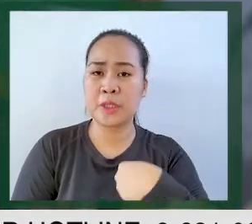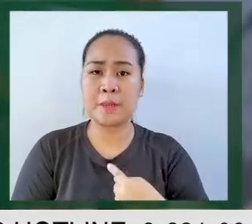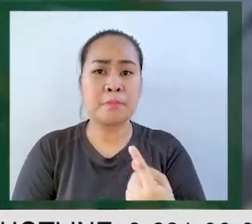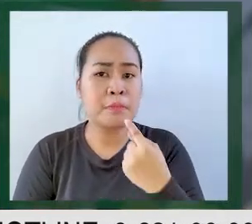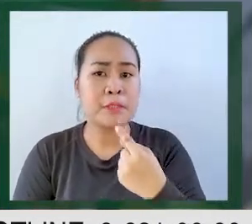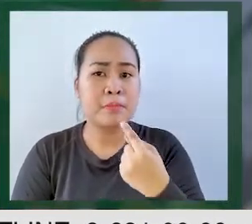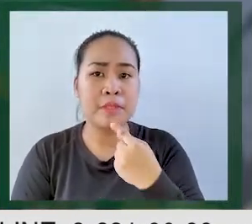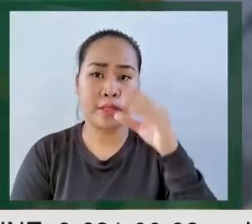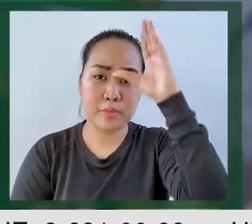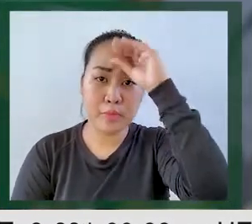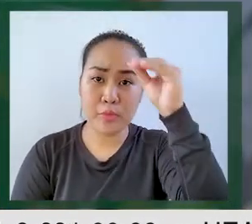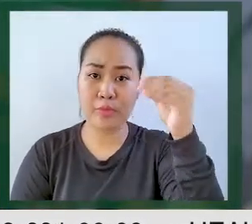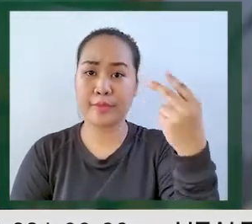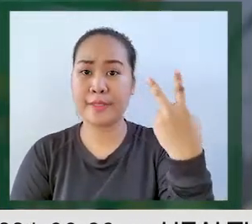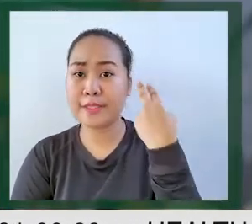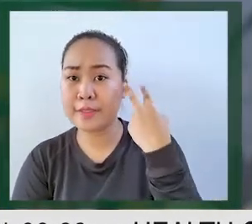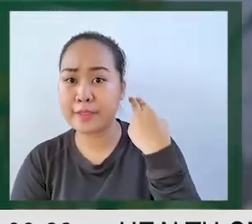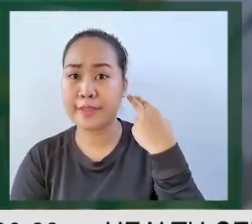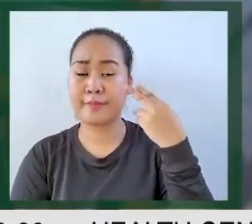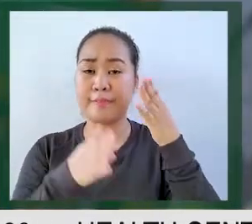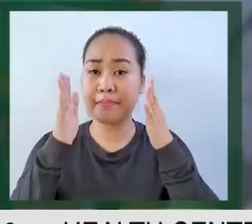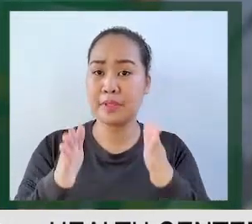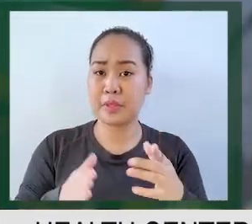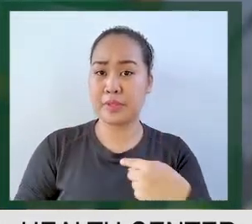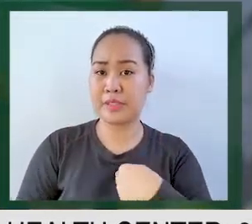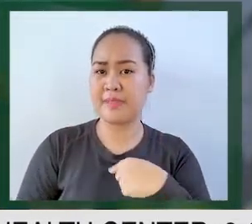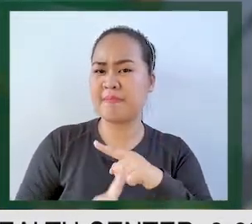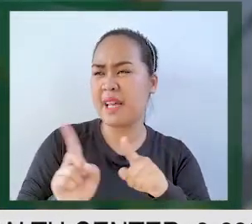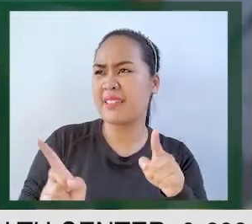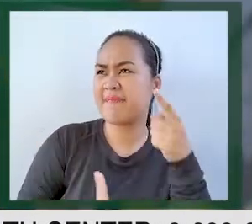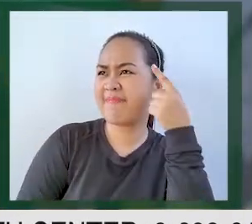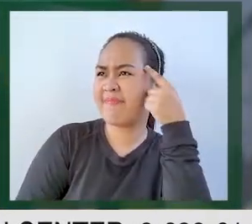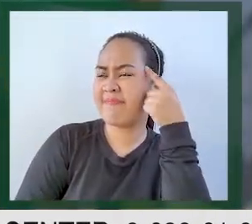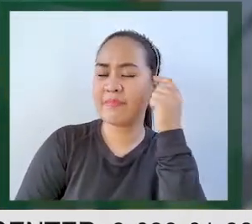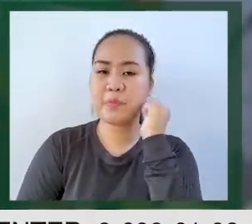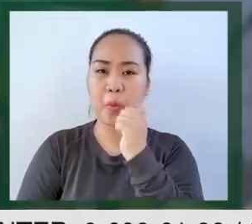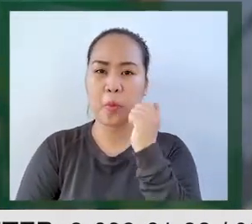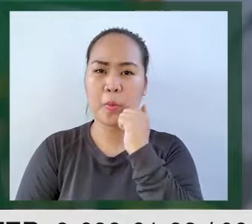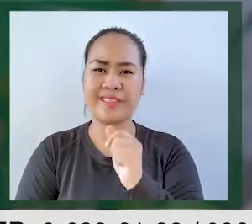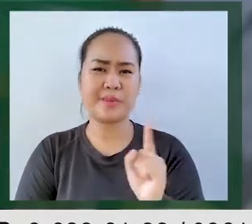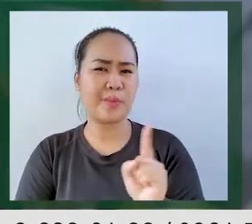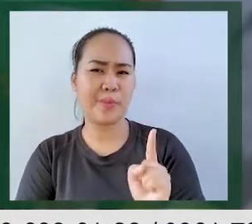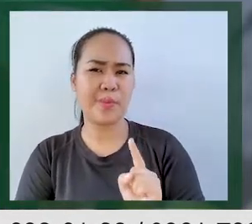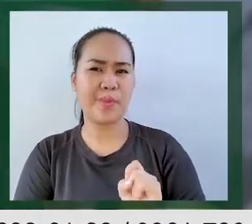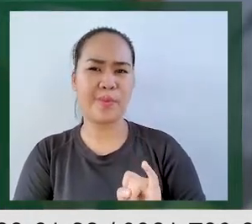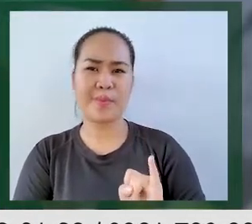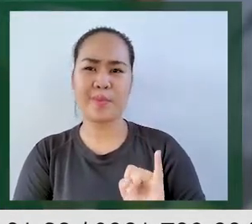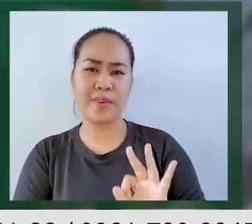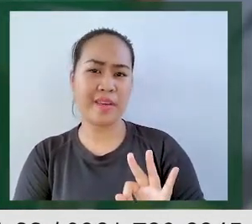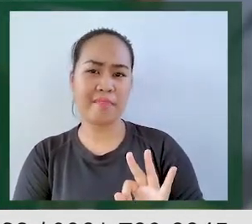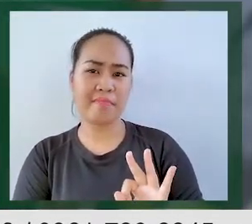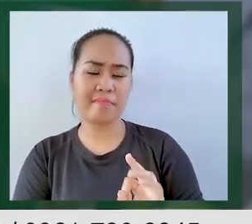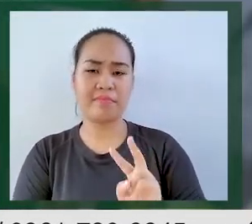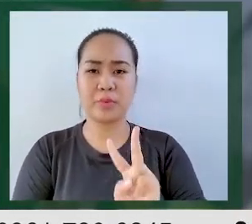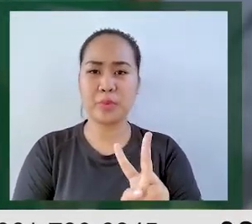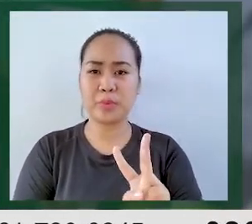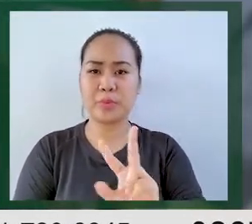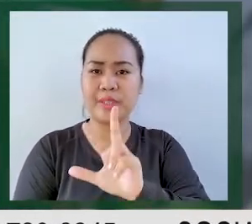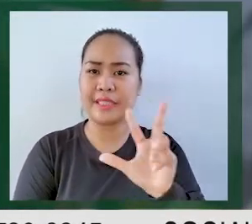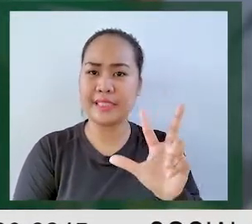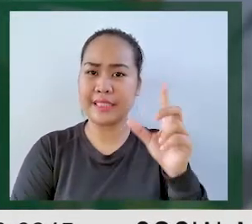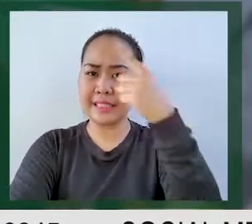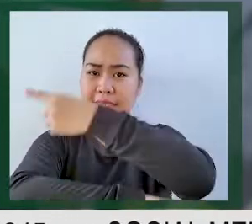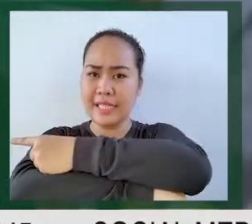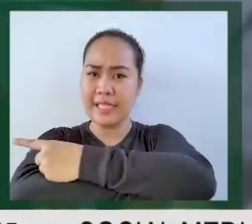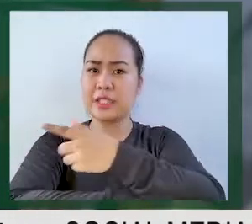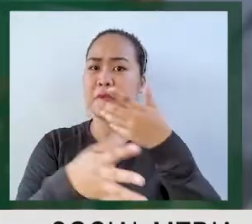barbero, pero yun nga, we will always think yung what if, di ba? What if 2-3 days after